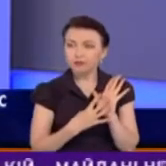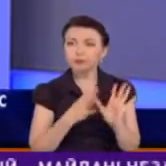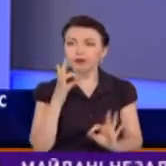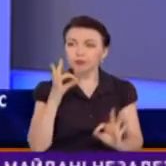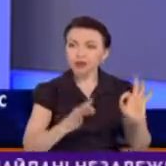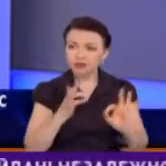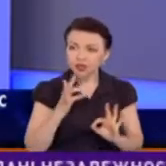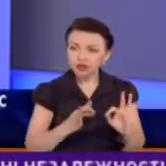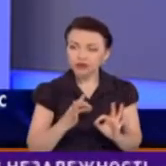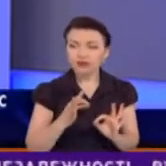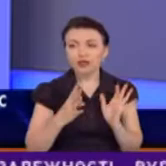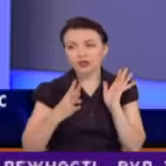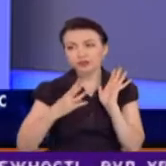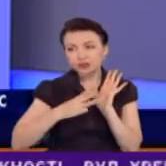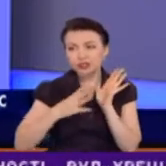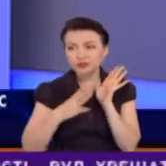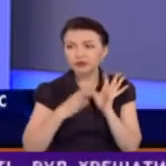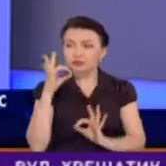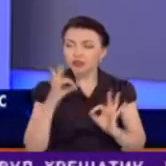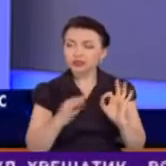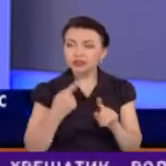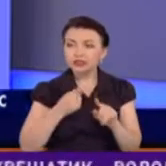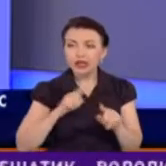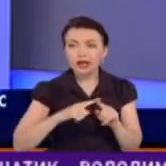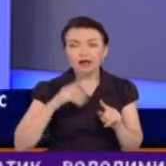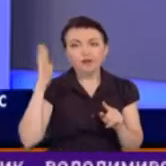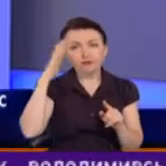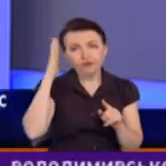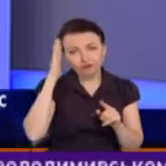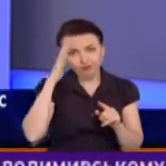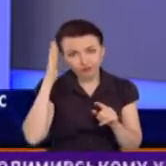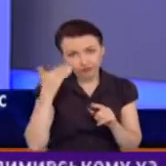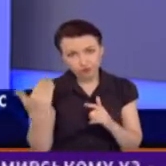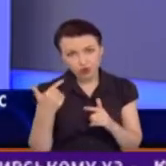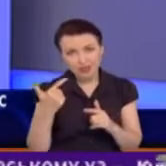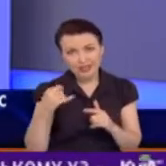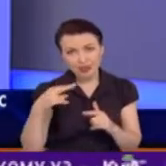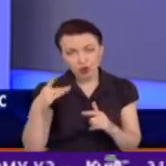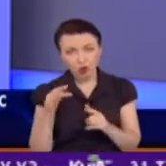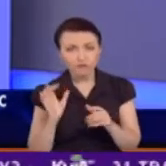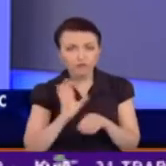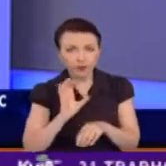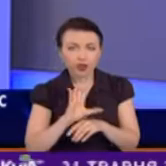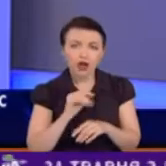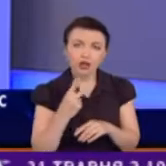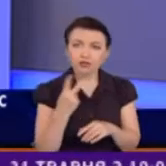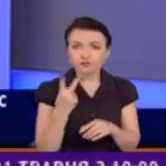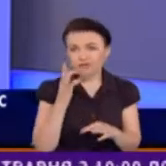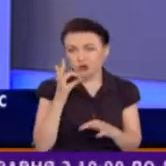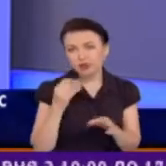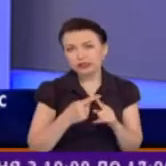9%, 8-9% – це гідрогенерація, і 1-2% – це альтернативна